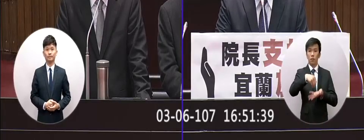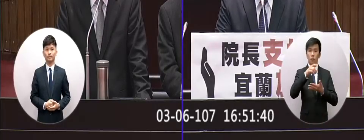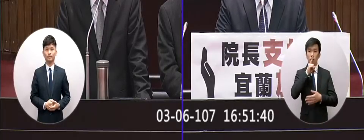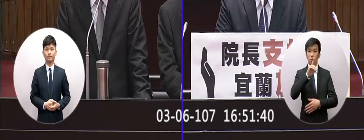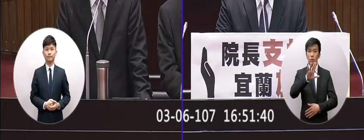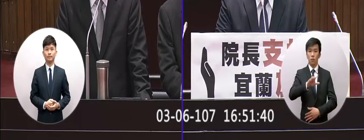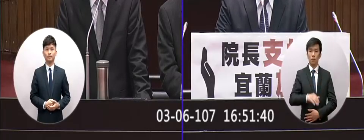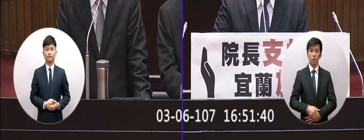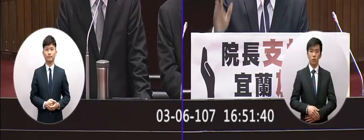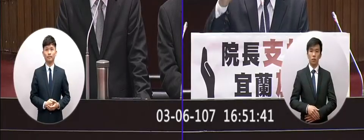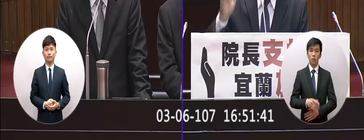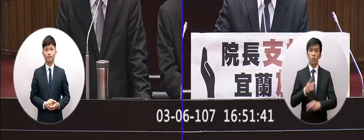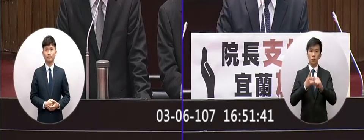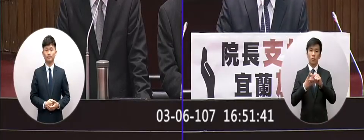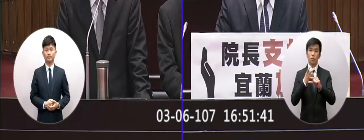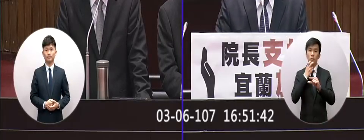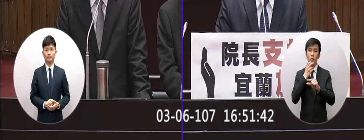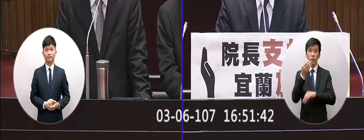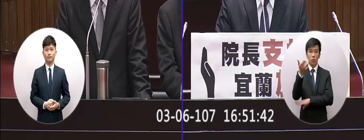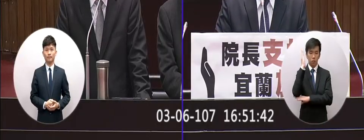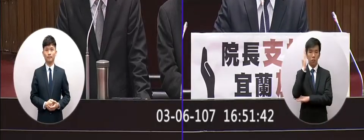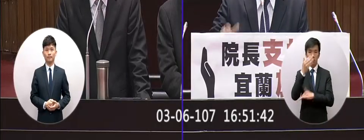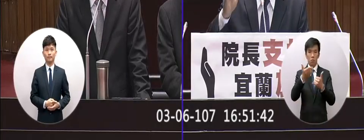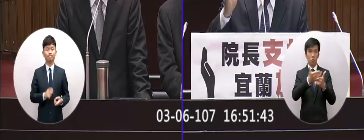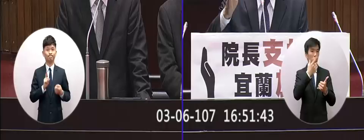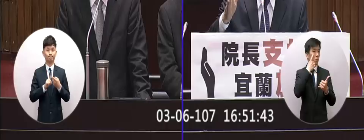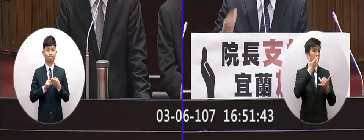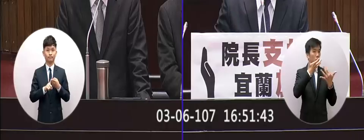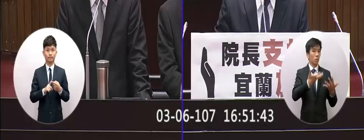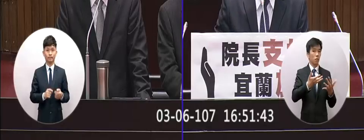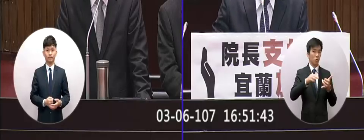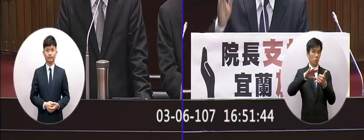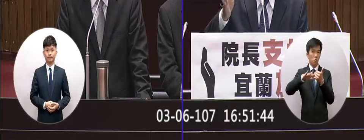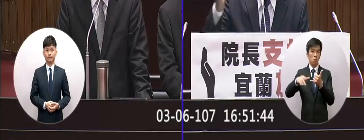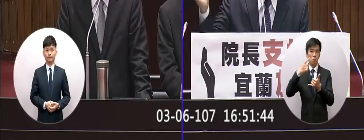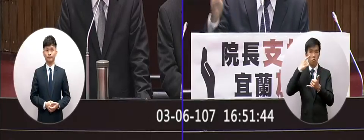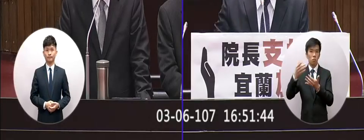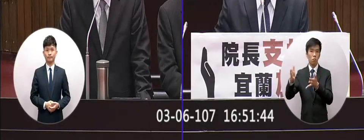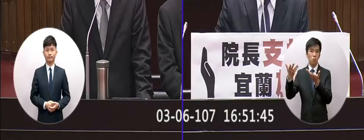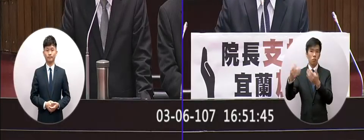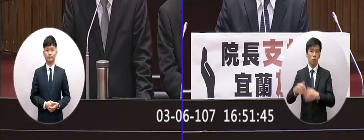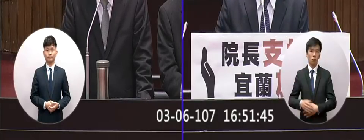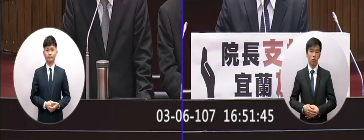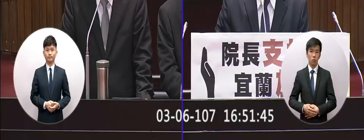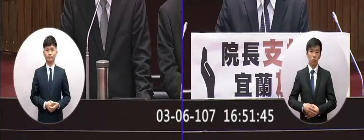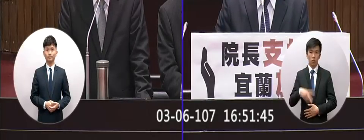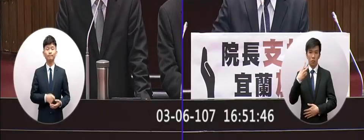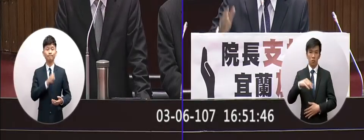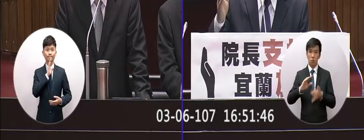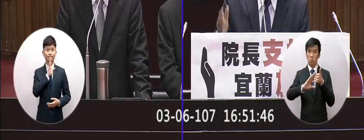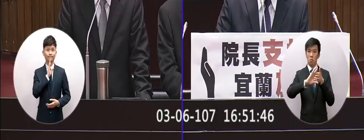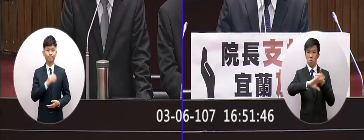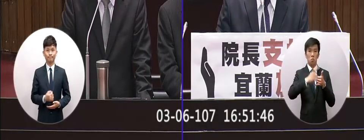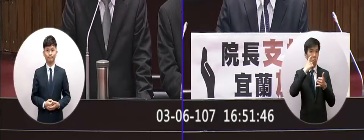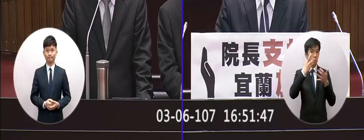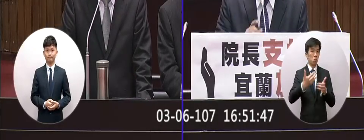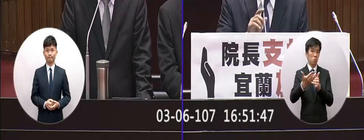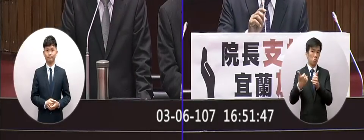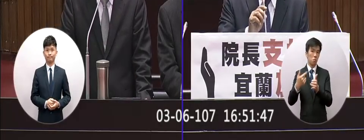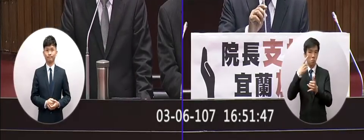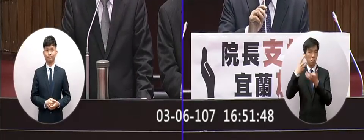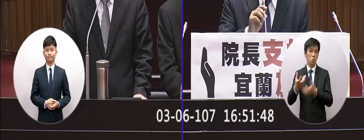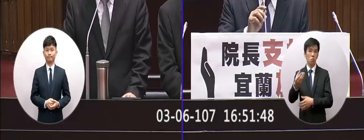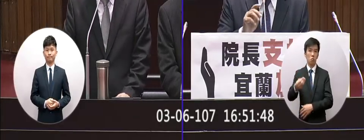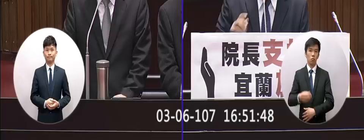央政府长期以来重北轻南， 是， 可是你忽略到重西轻东。在经建建设方